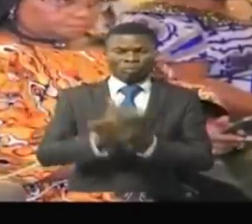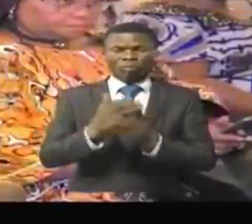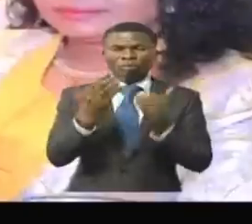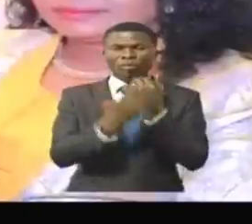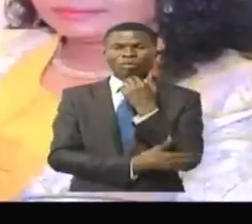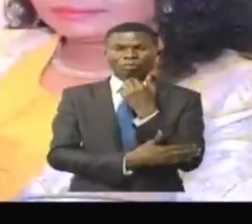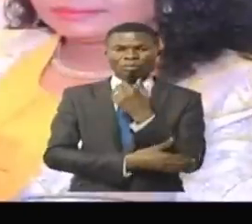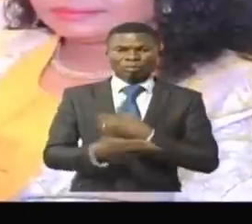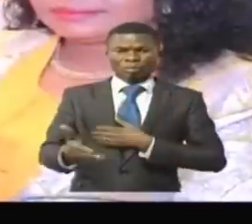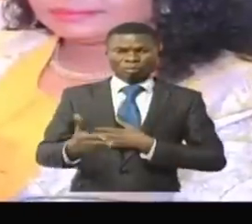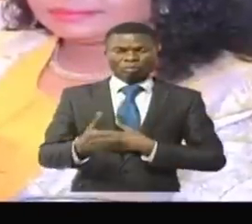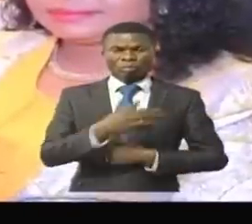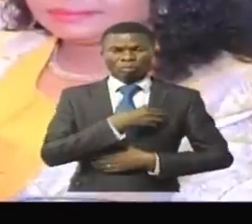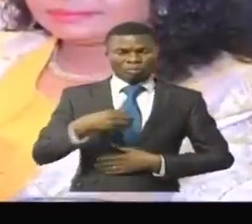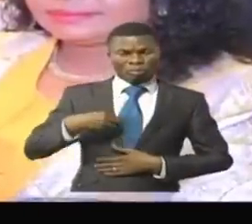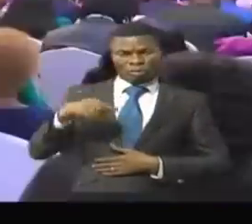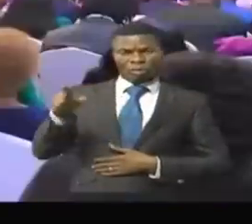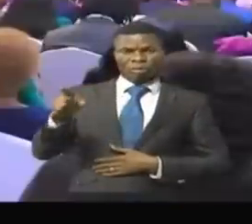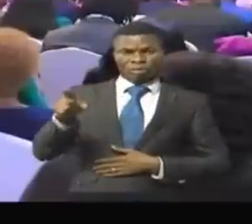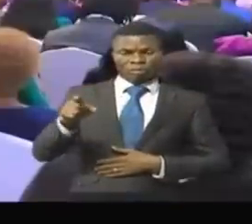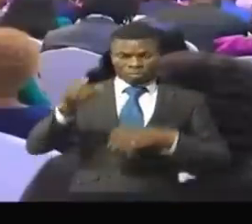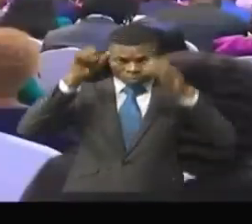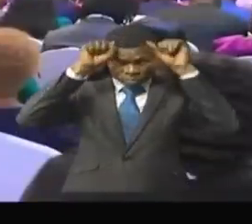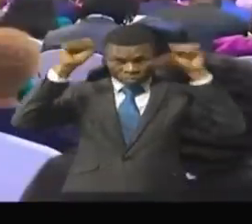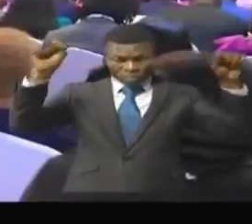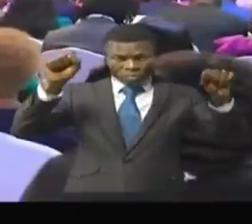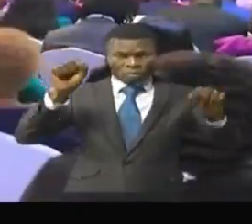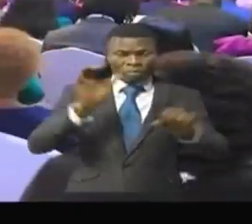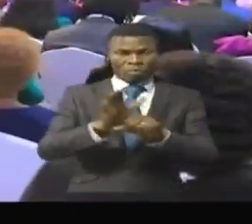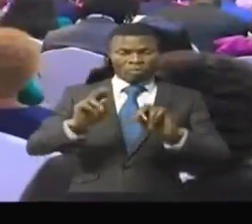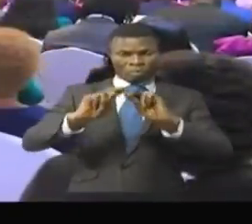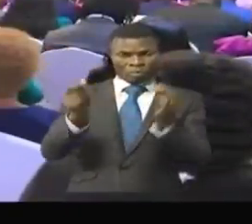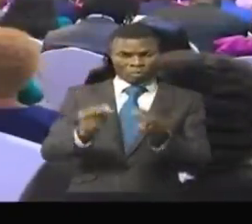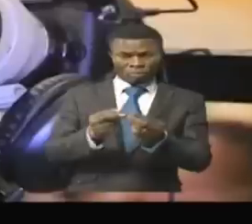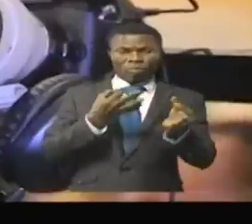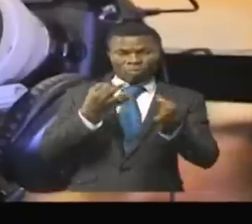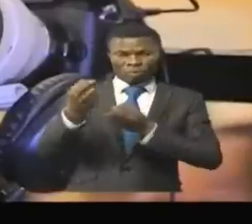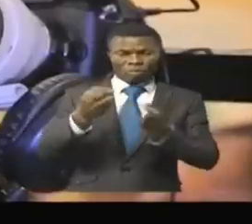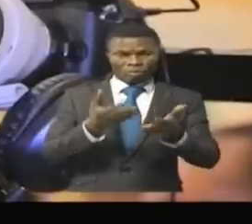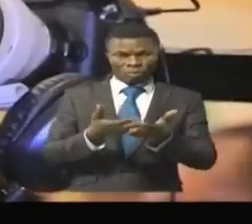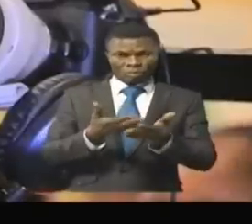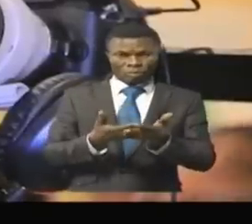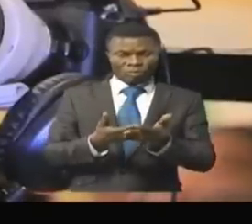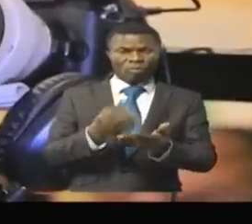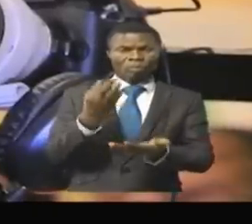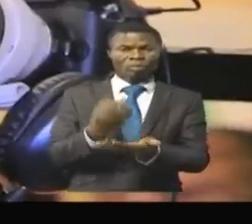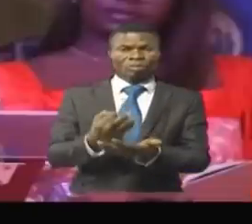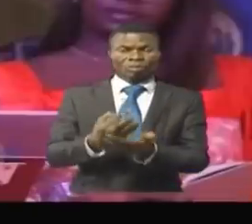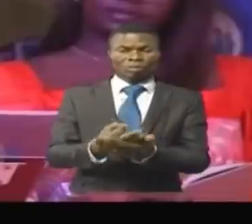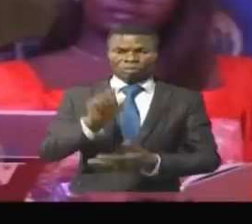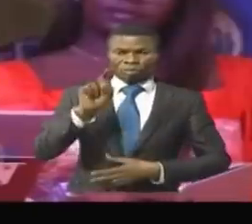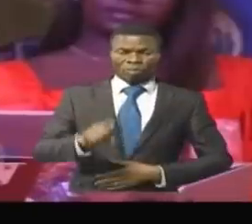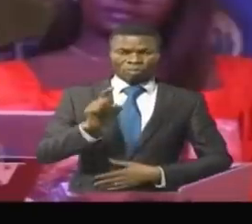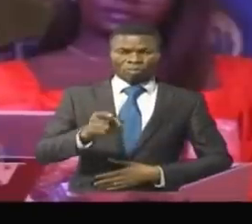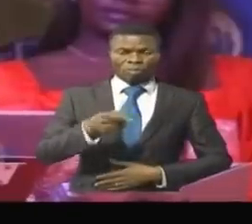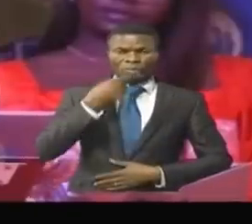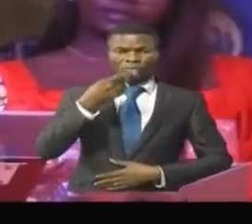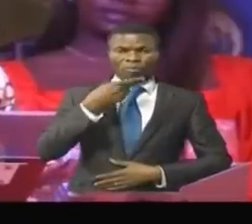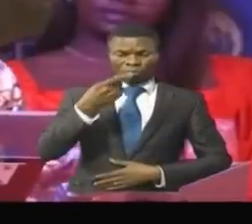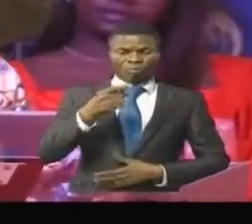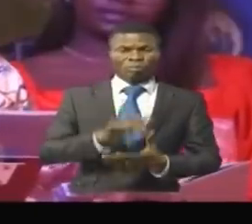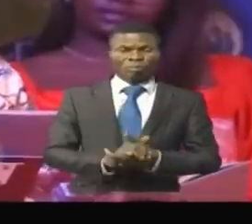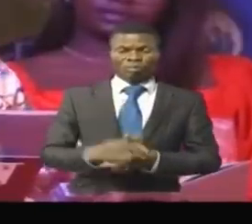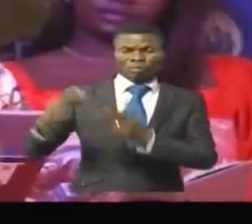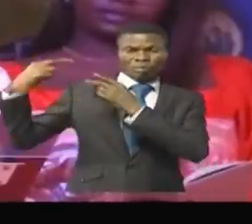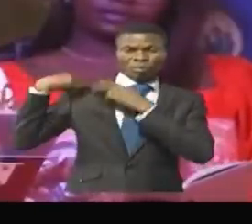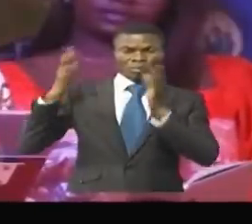pauvreté. Marceline Kaosi, présidente de Pluriel, a fait ses armes dans la finance. Je voudrais m'acquitter d'un agréable